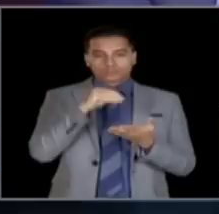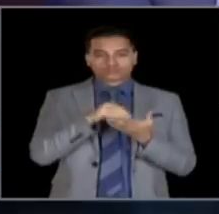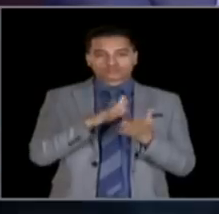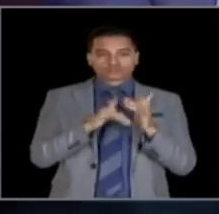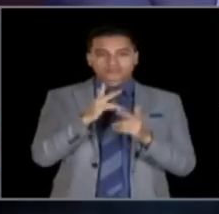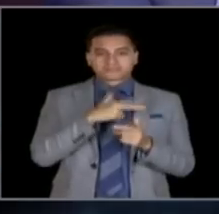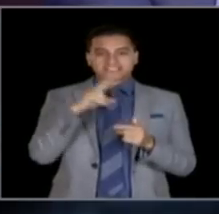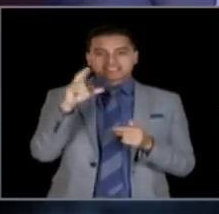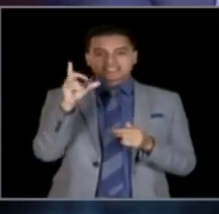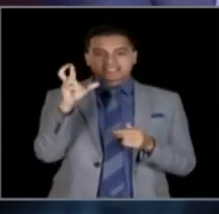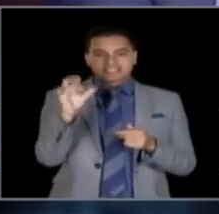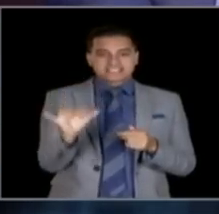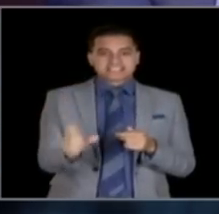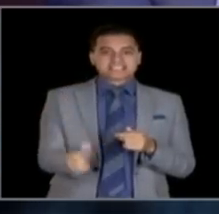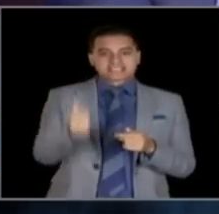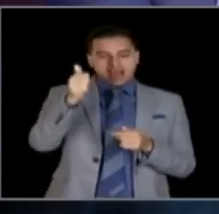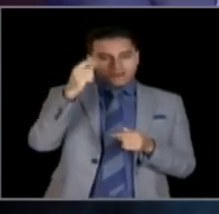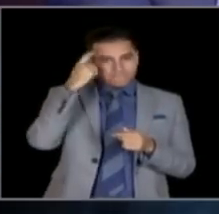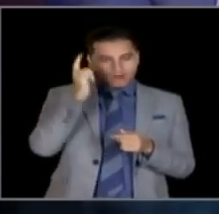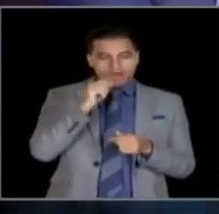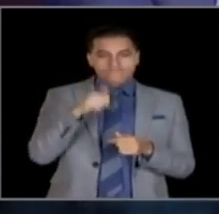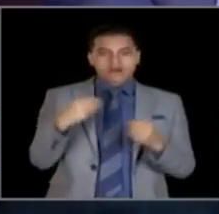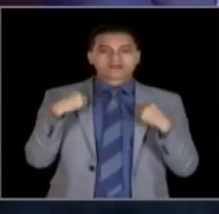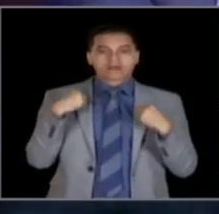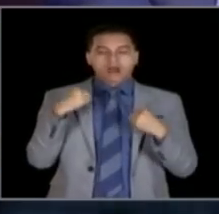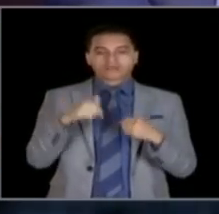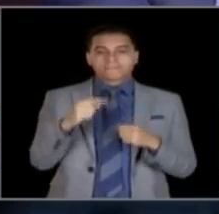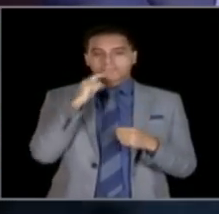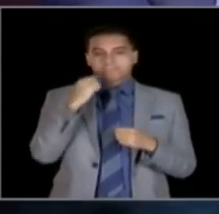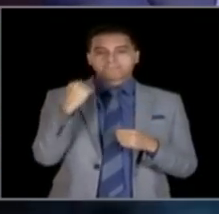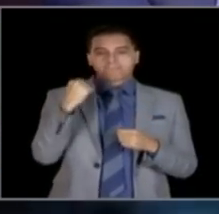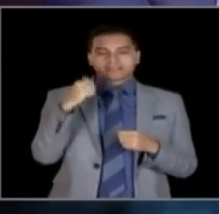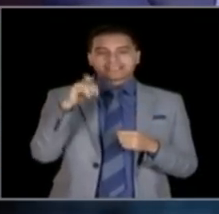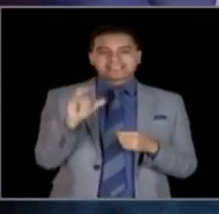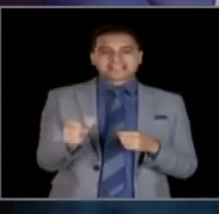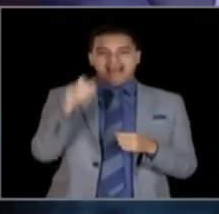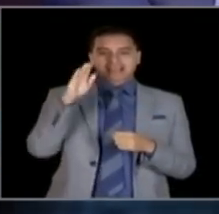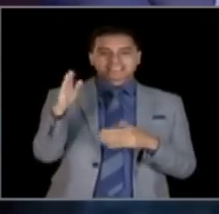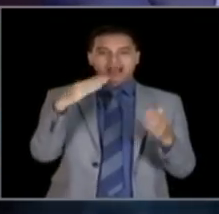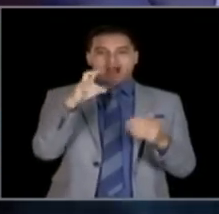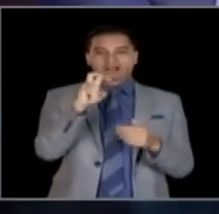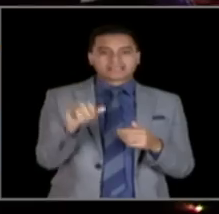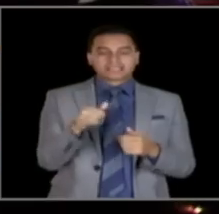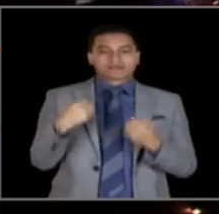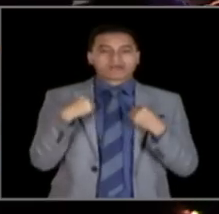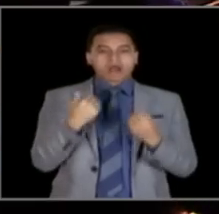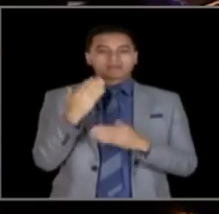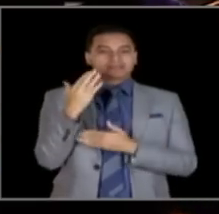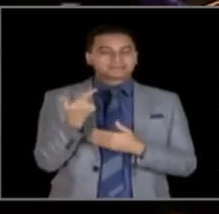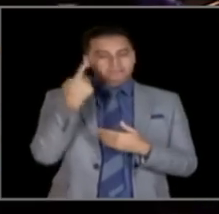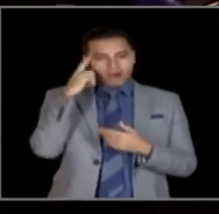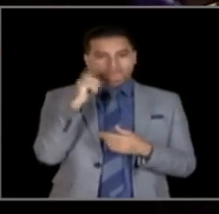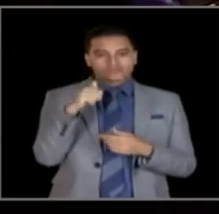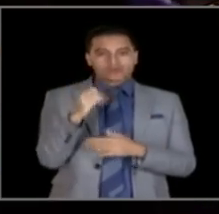زيزينيا؟ بص. في أي رياضة فردية كانت تحترف البطلة المصرية إيناس حقي؟ سكواش. غلط. ما هي عملة الرسمية